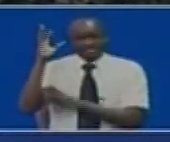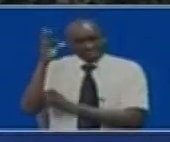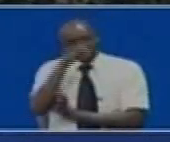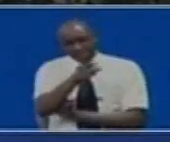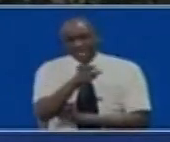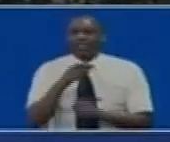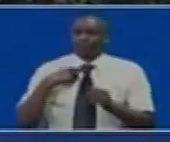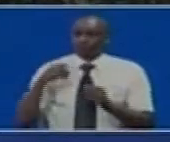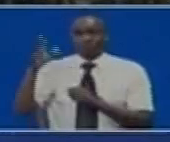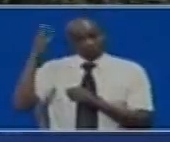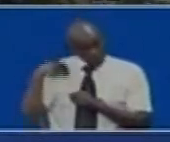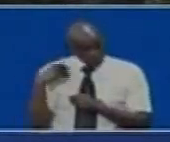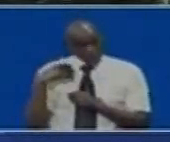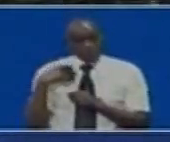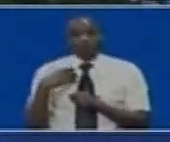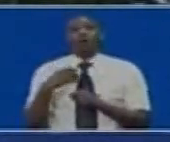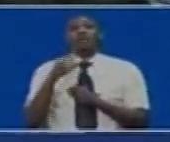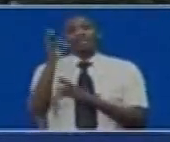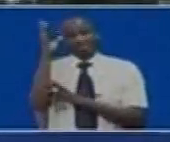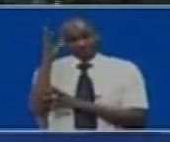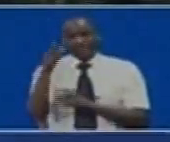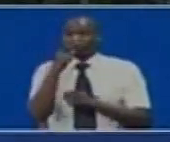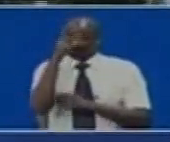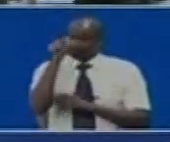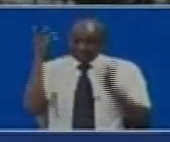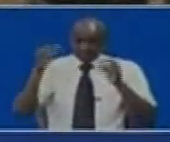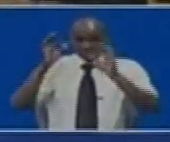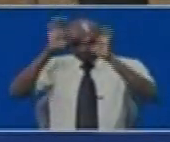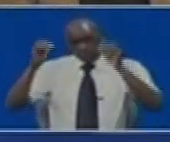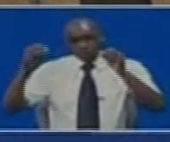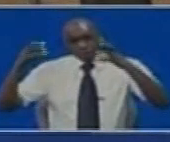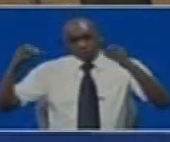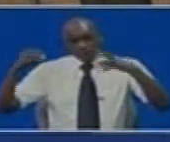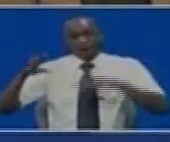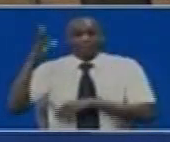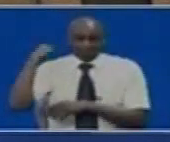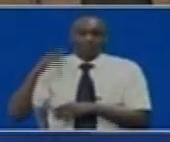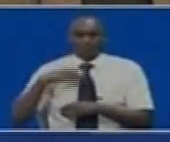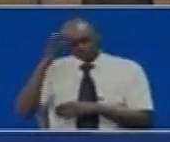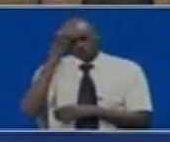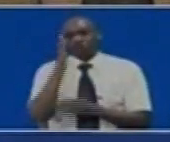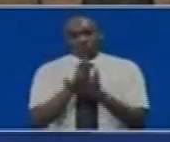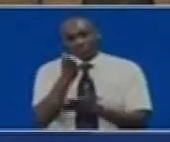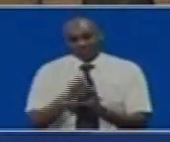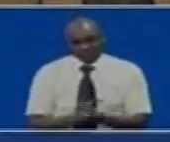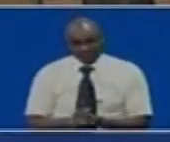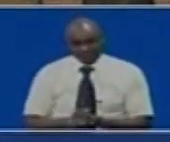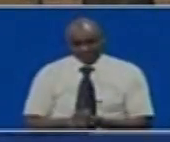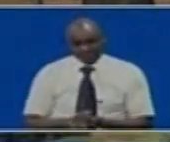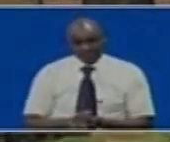miti ya Krismasi ya Meya ikiwa mashahidi wa historia mtaani Kaloleni. Mark